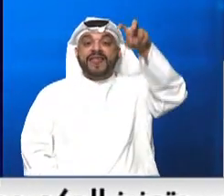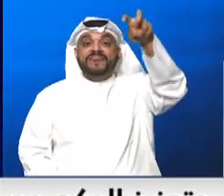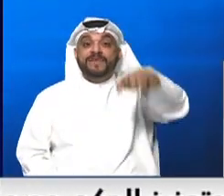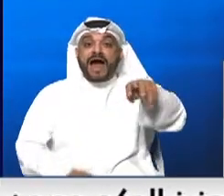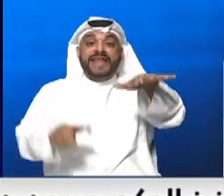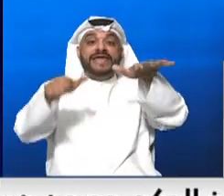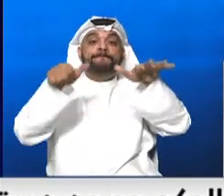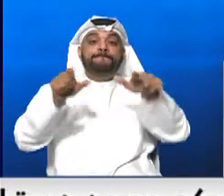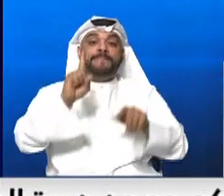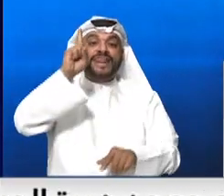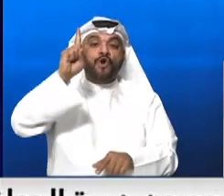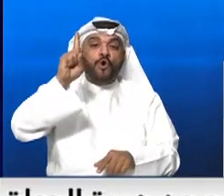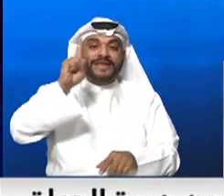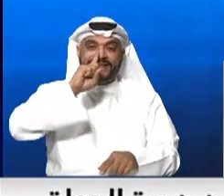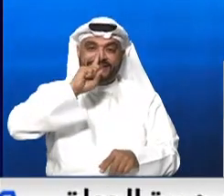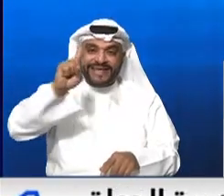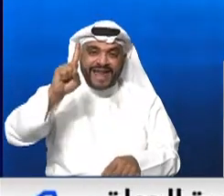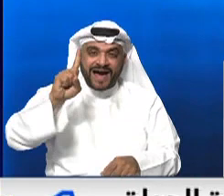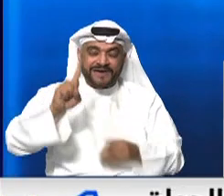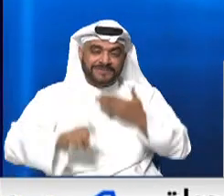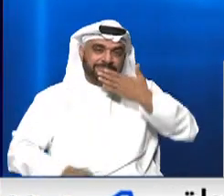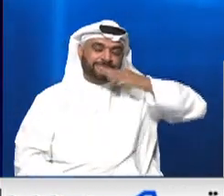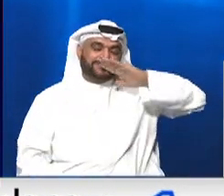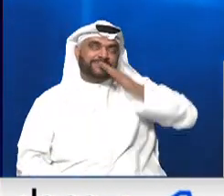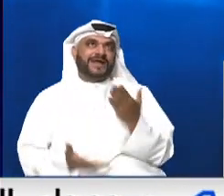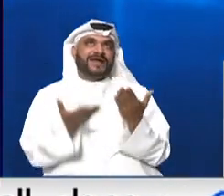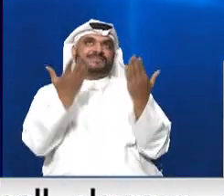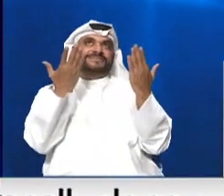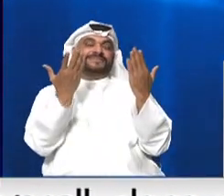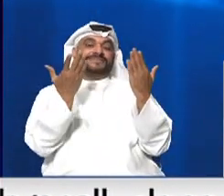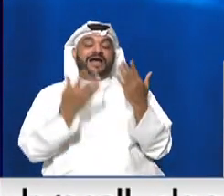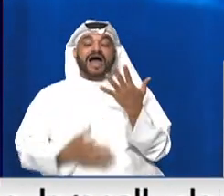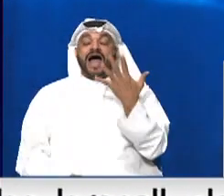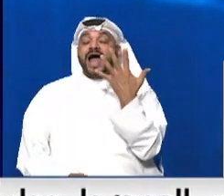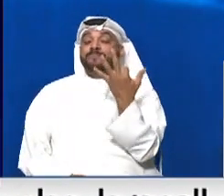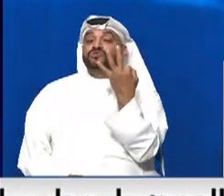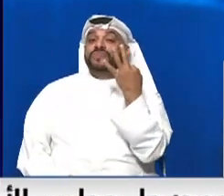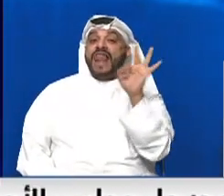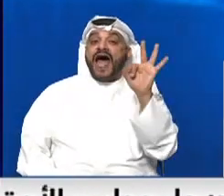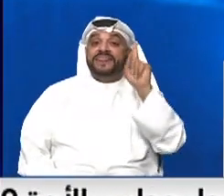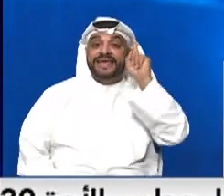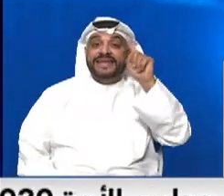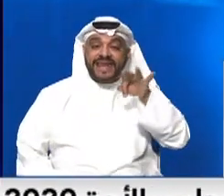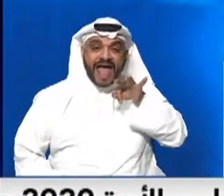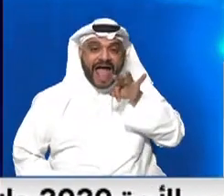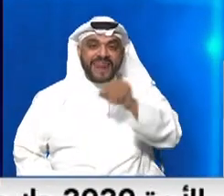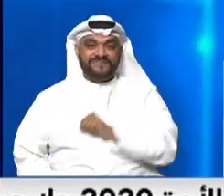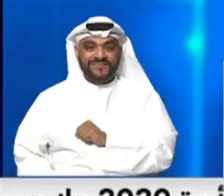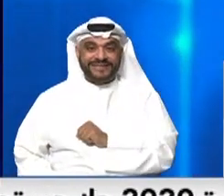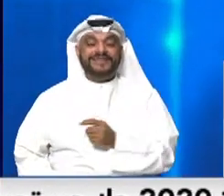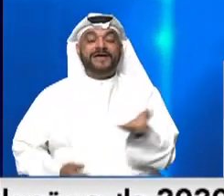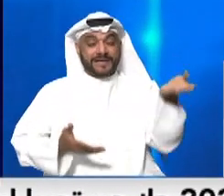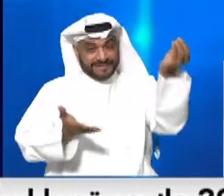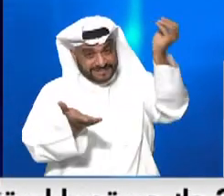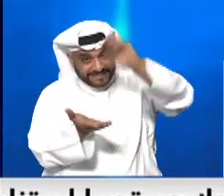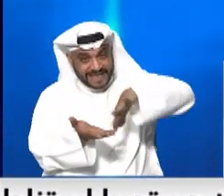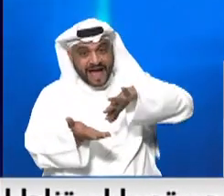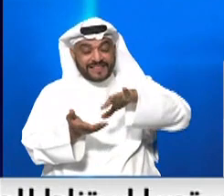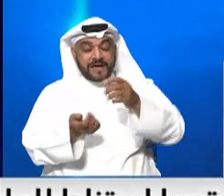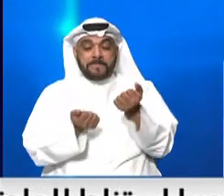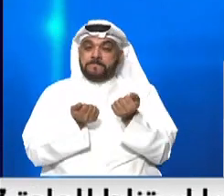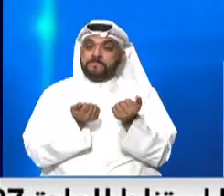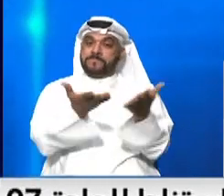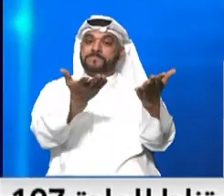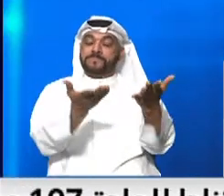8,400,000 من تقريبا 35,000 متبرع. تم اليوم تحصيل تبرع سخي للأمانة من